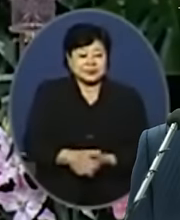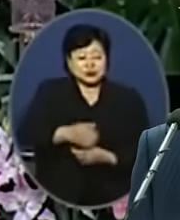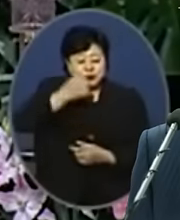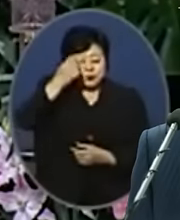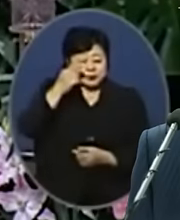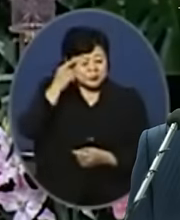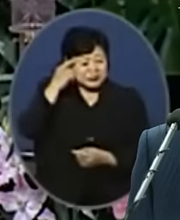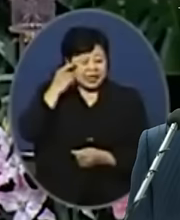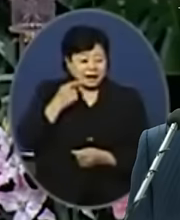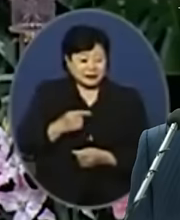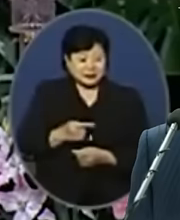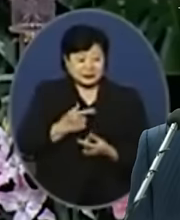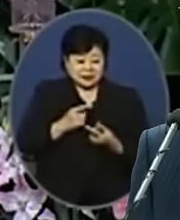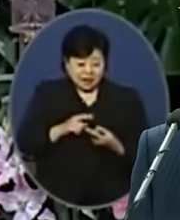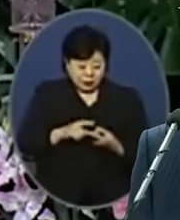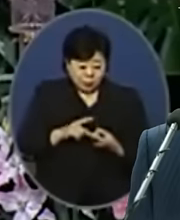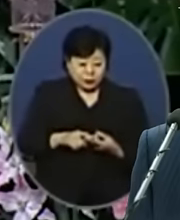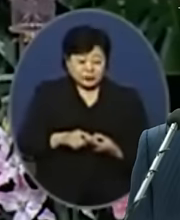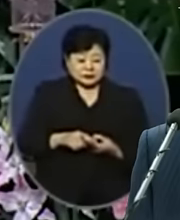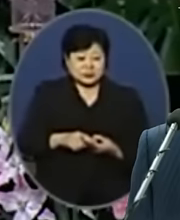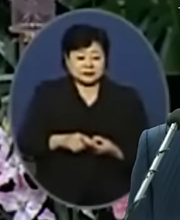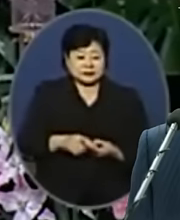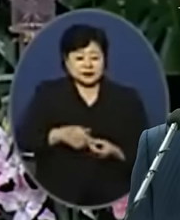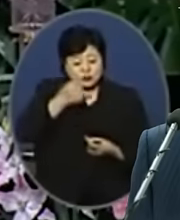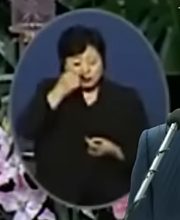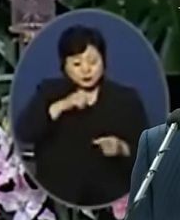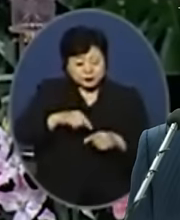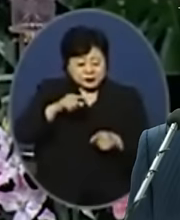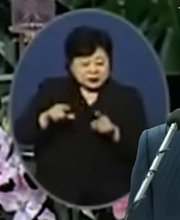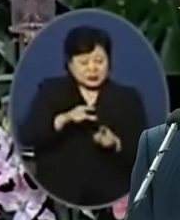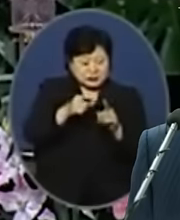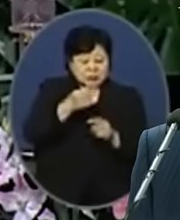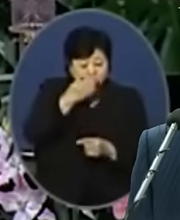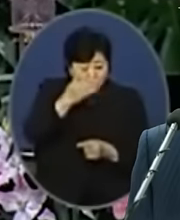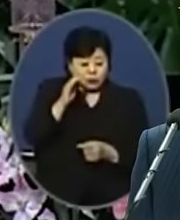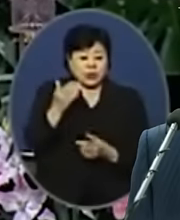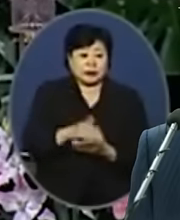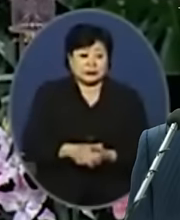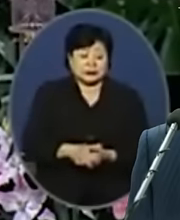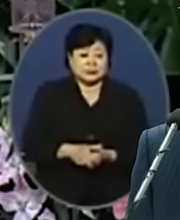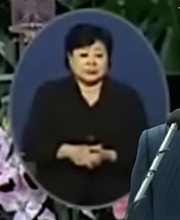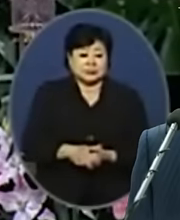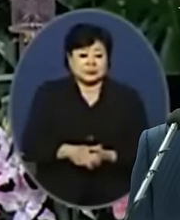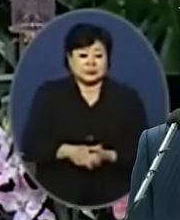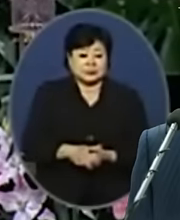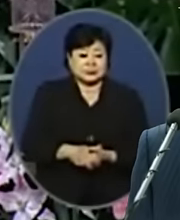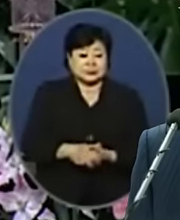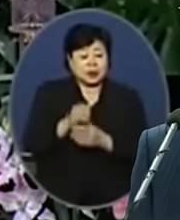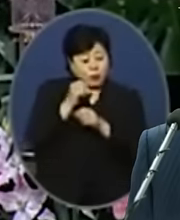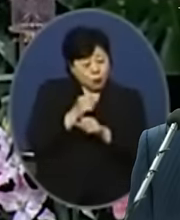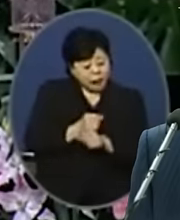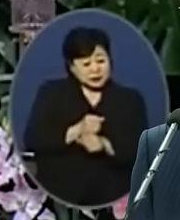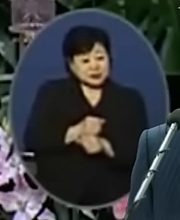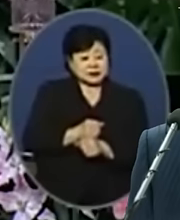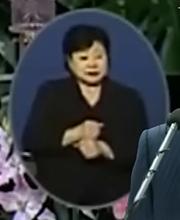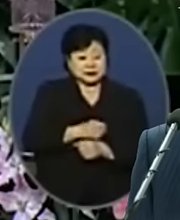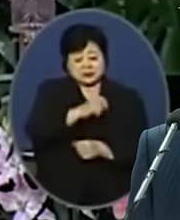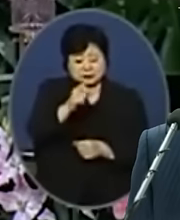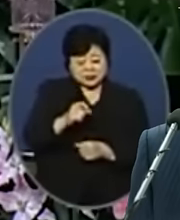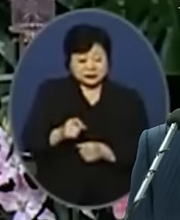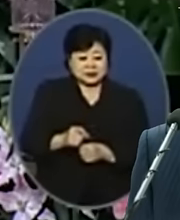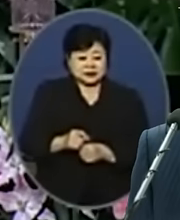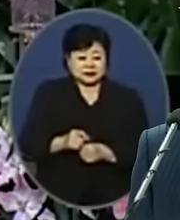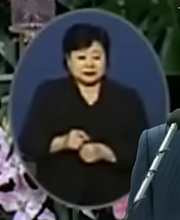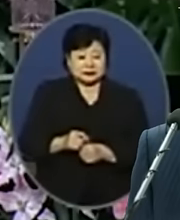꿈을 상상하는 것만으로도 그 꿈의 실현 가능성이 높아집니다. 그 과학적인 결과가 나왔는